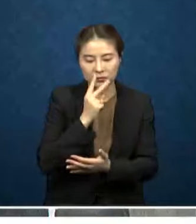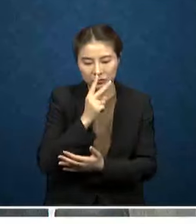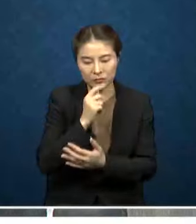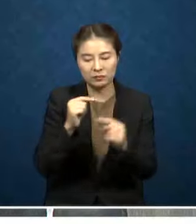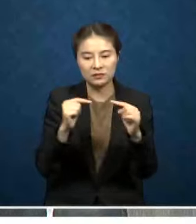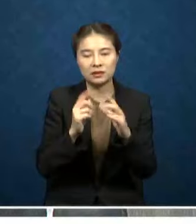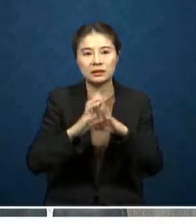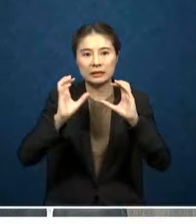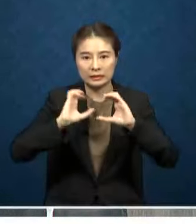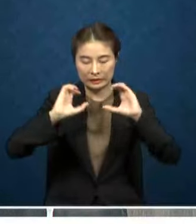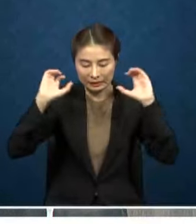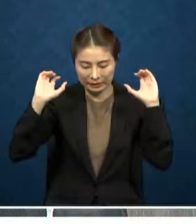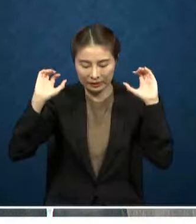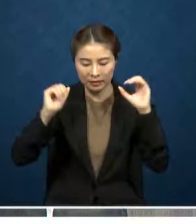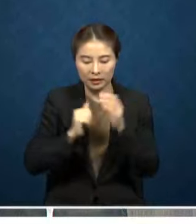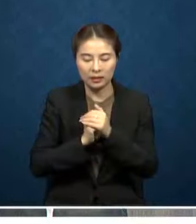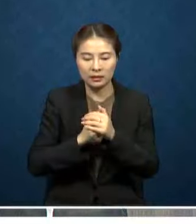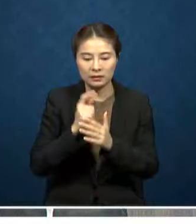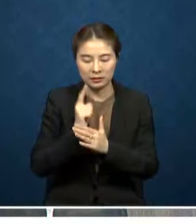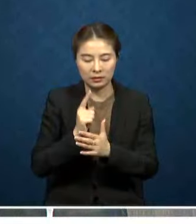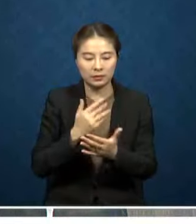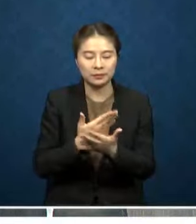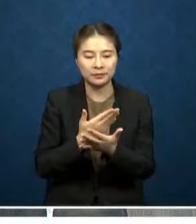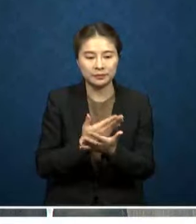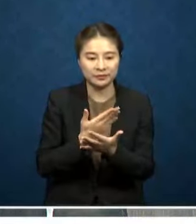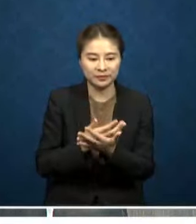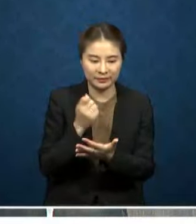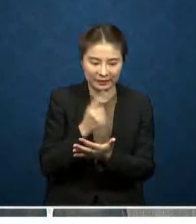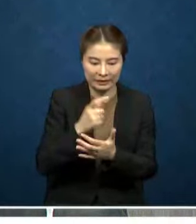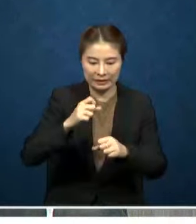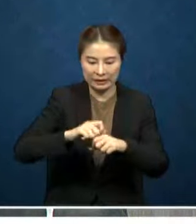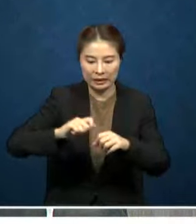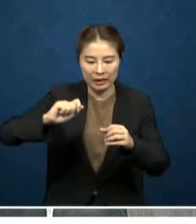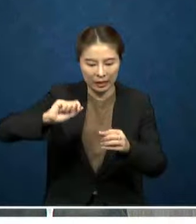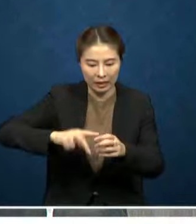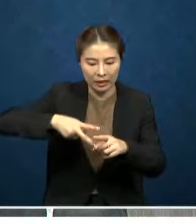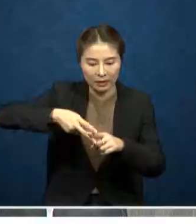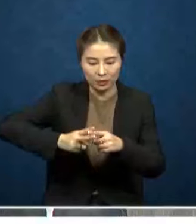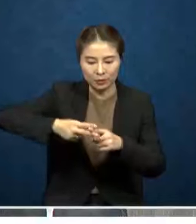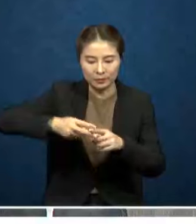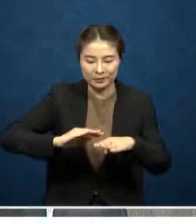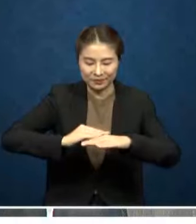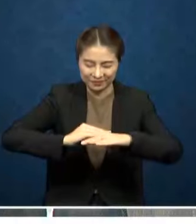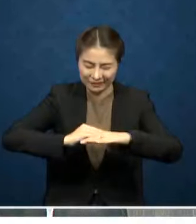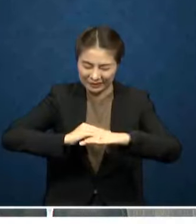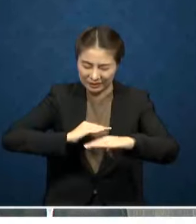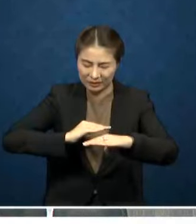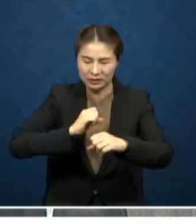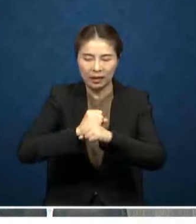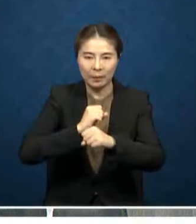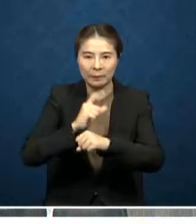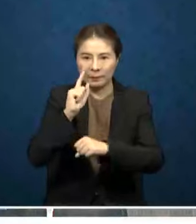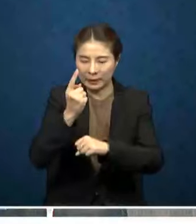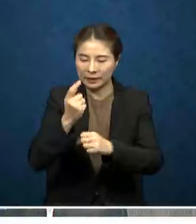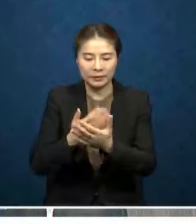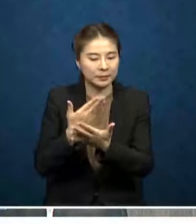สิ้นเปลืองเสียเงินงบประมาณเพื่อใช้จ่ายในการซ่อมบำรุงถนนหนทางถ้าอยู่ในความรับผิดชอบ